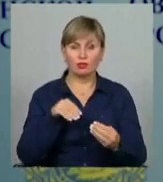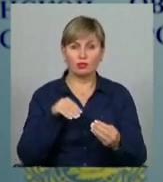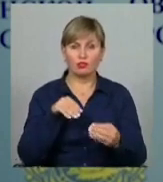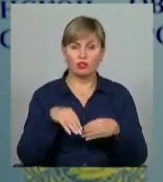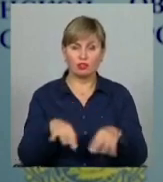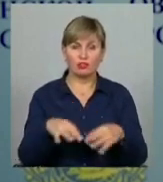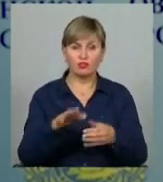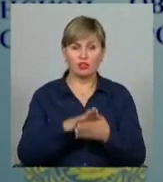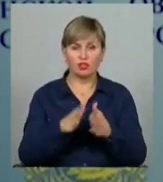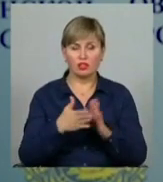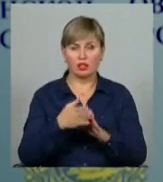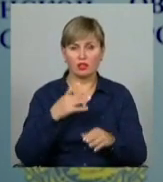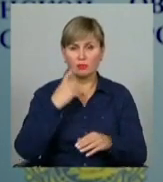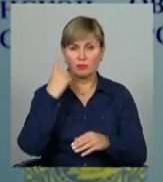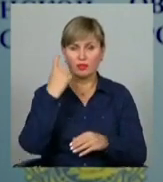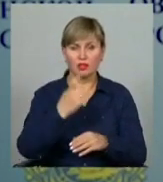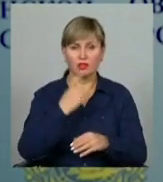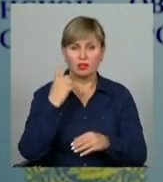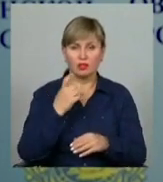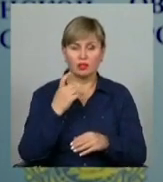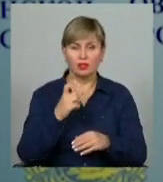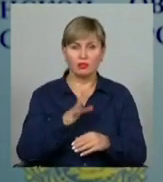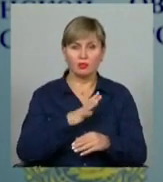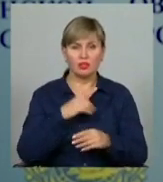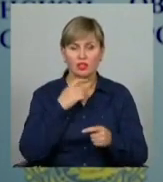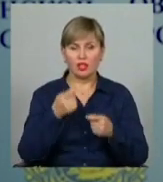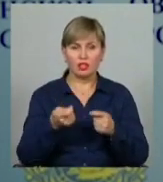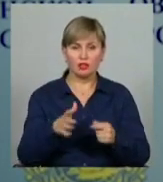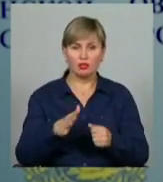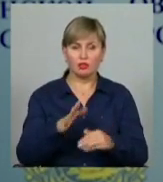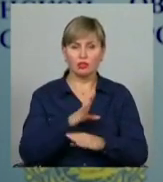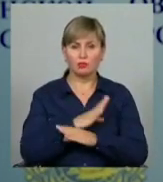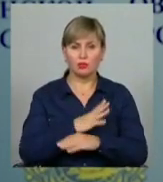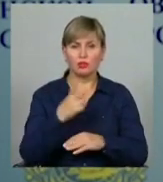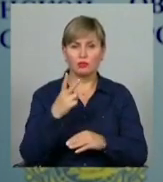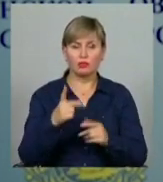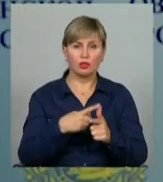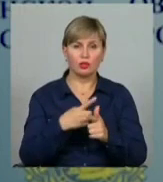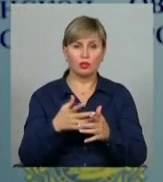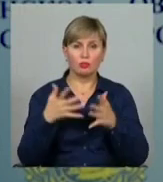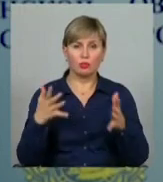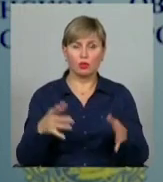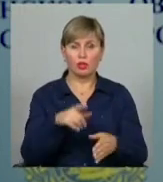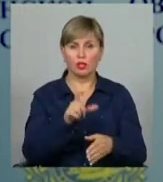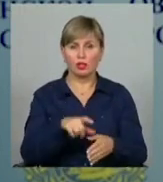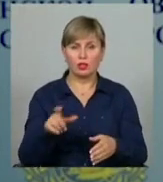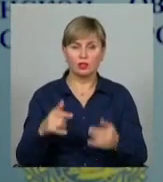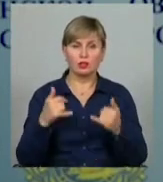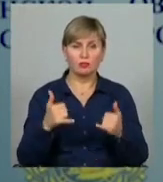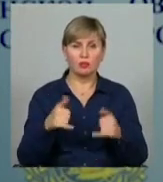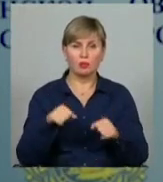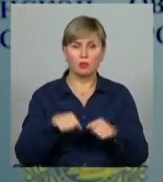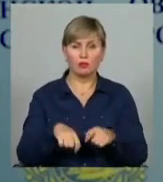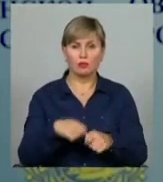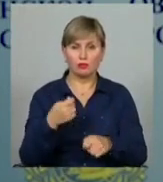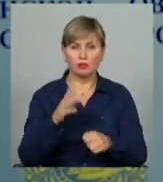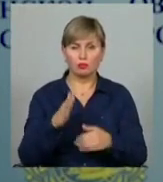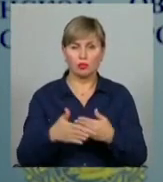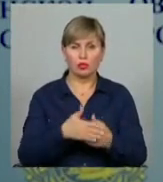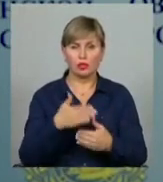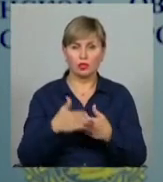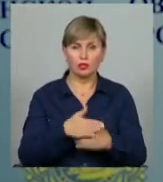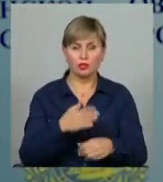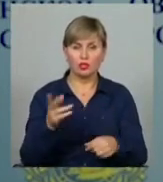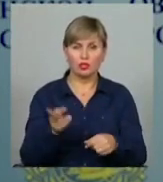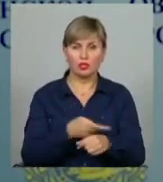состоянии алкогольного опьянения, повлекшее по неосторожности смерть двух или более лиц. Теперь правонарушителю грозит наказание в